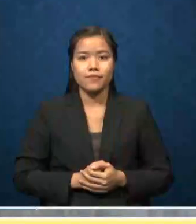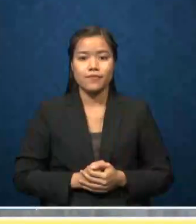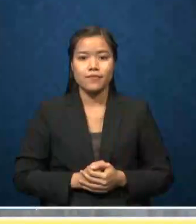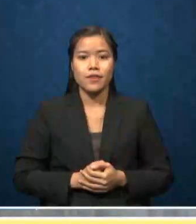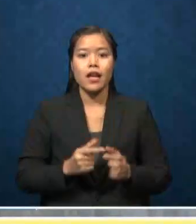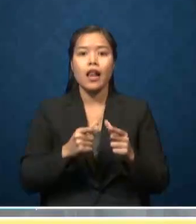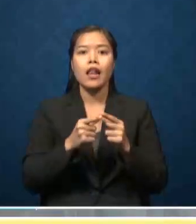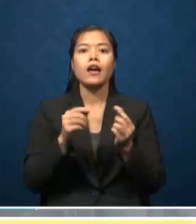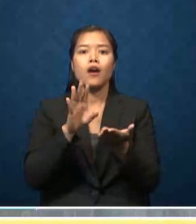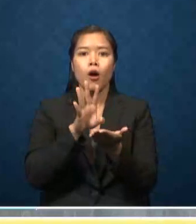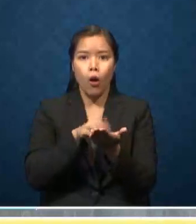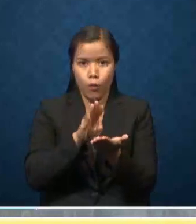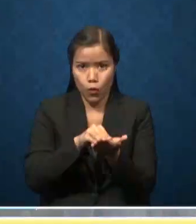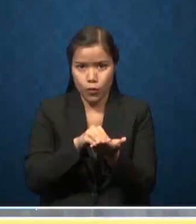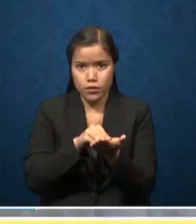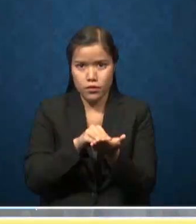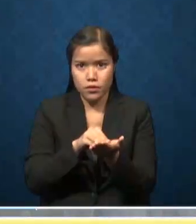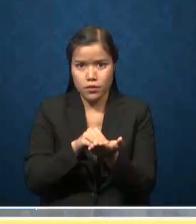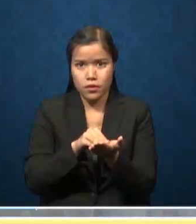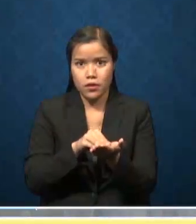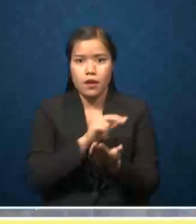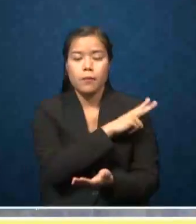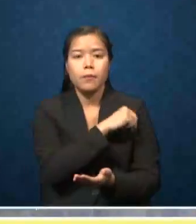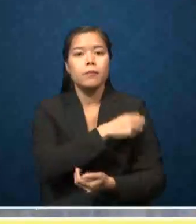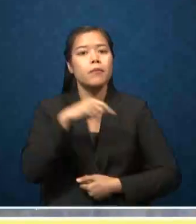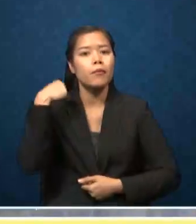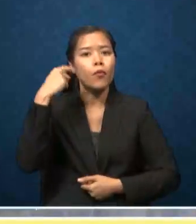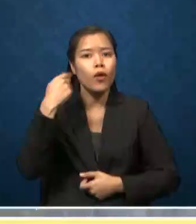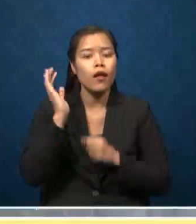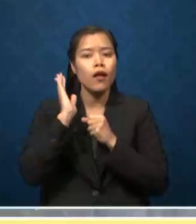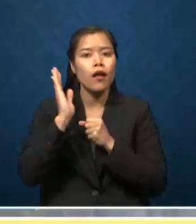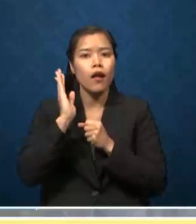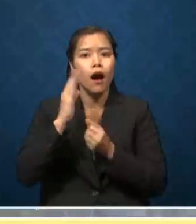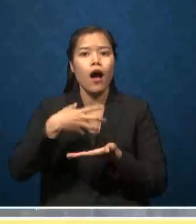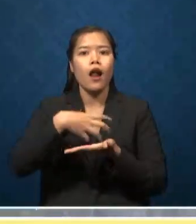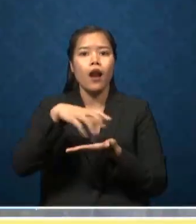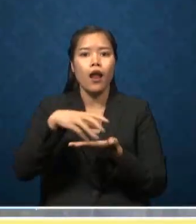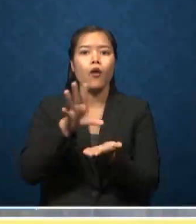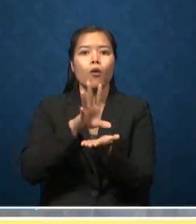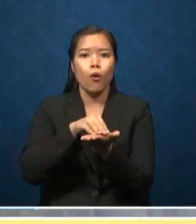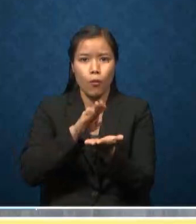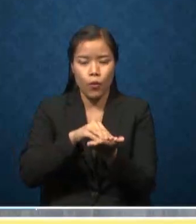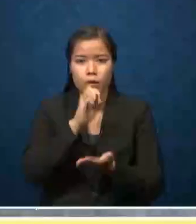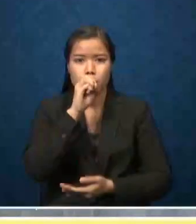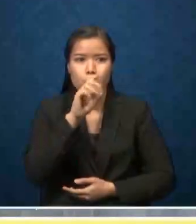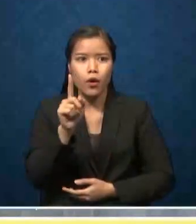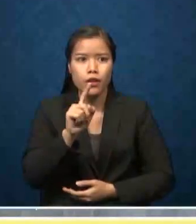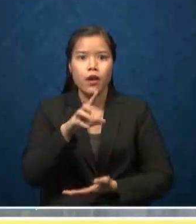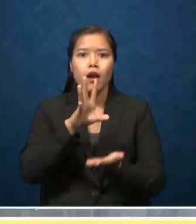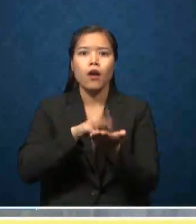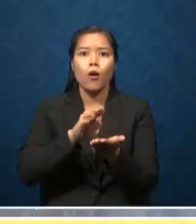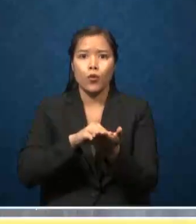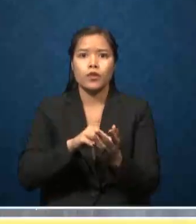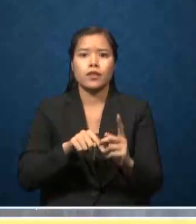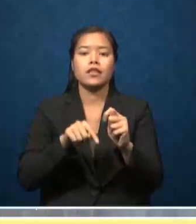เรื่องข้อมูลคุณหมอสุพัตราได้รายงานเรื่องข้อมูลนะครับอยากจะกราบเรียนว่าข้อมูลท่านท่านพูดถึงข้อมูล